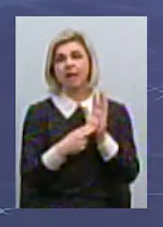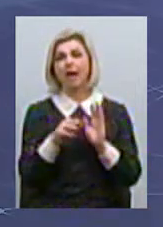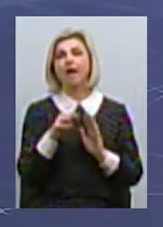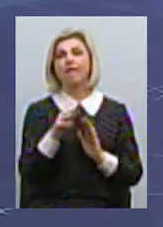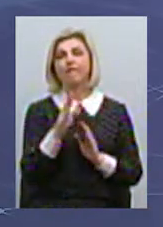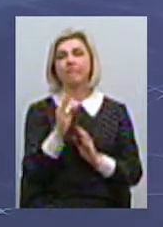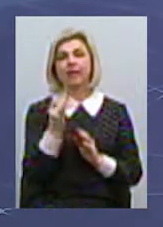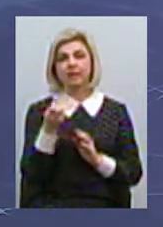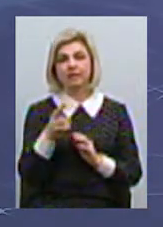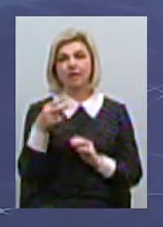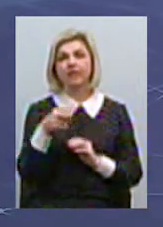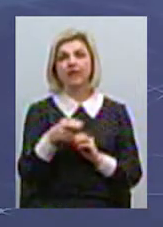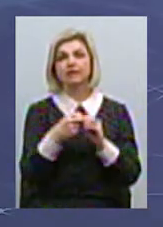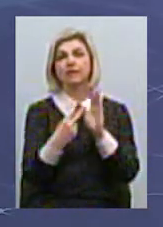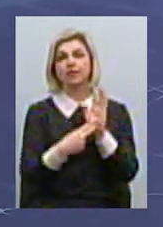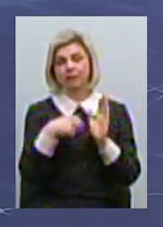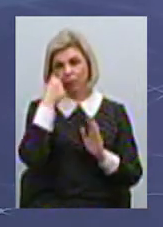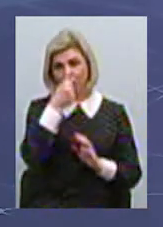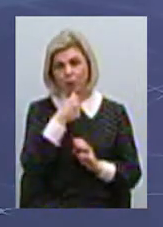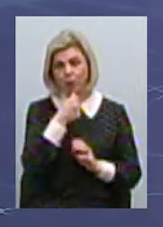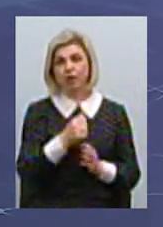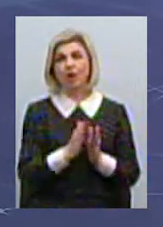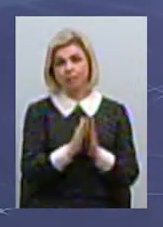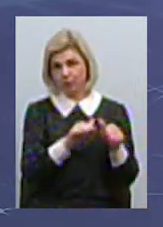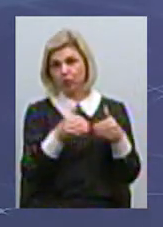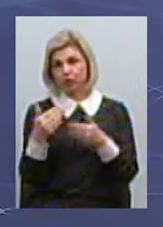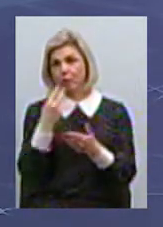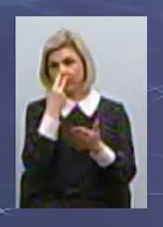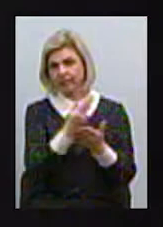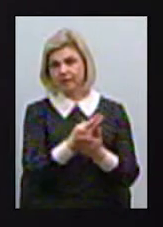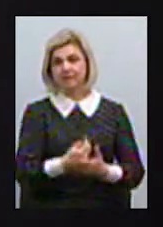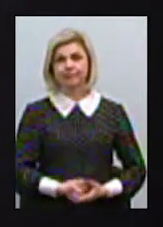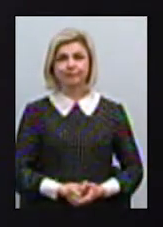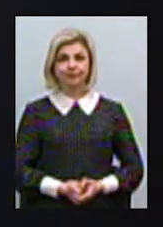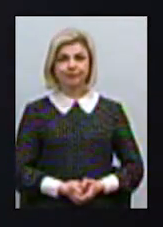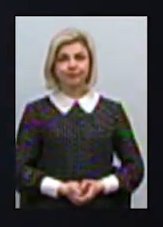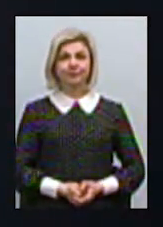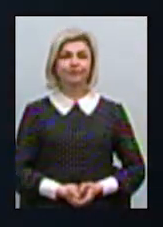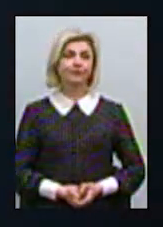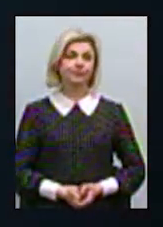17 вересня 2017 року. Пропоную подивитись.